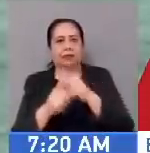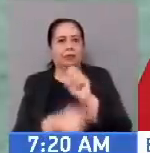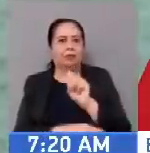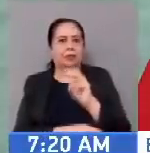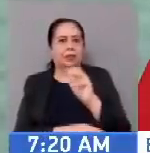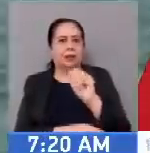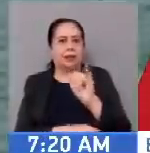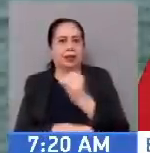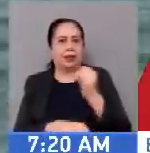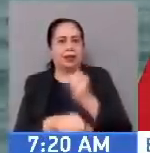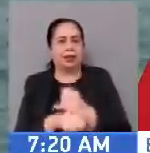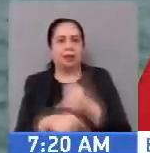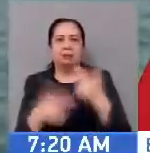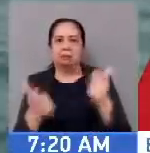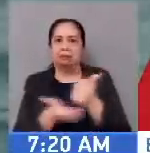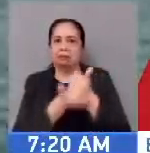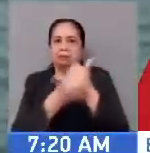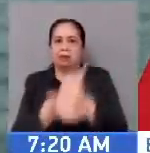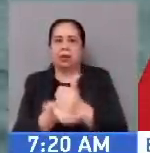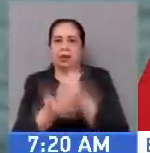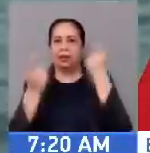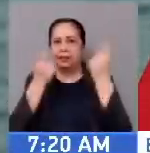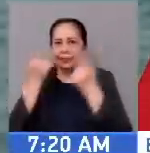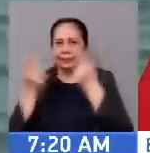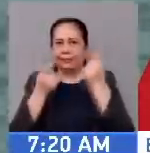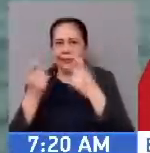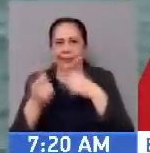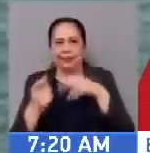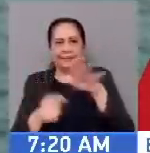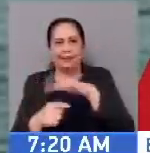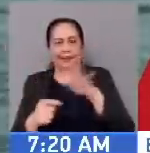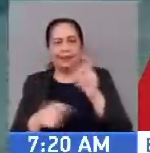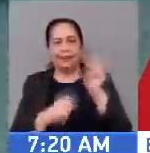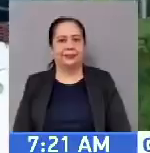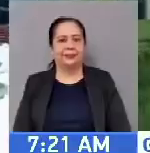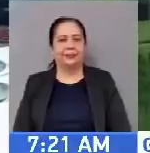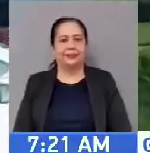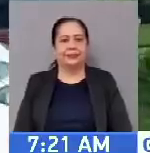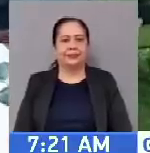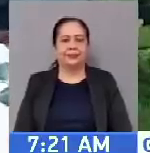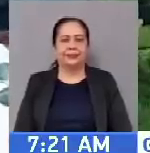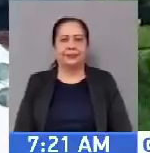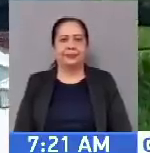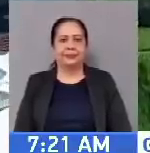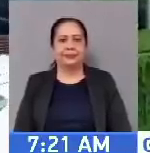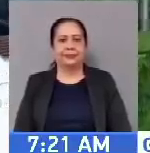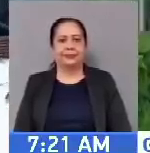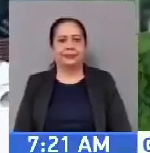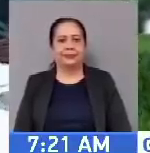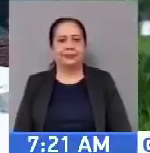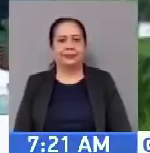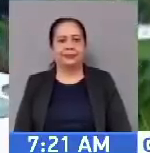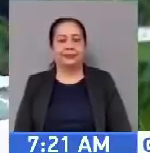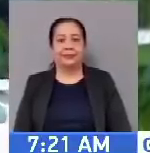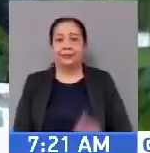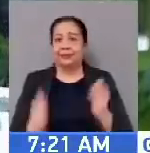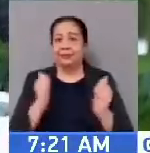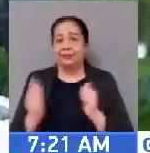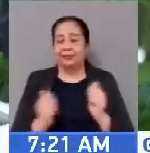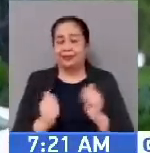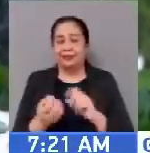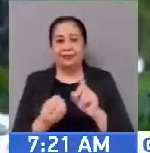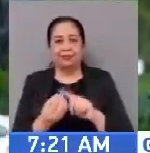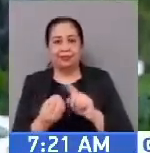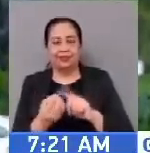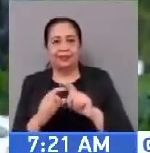Malaki raw ang tulong ito sa turismo at sa mga mangingisda sa isla. Showbiz chica, may fangirl moment si Kapuso actress